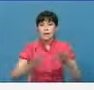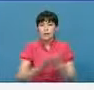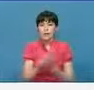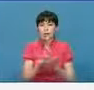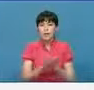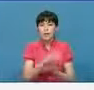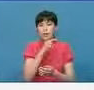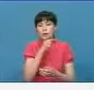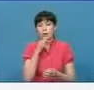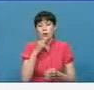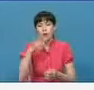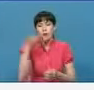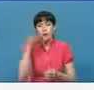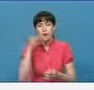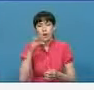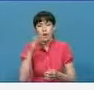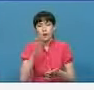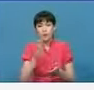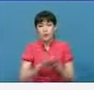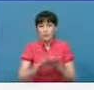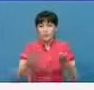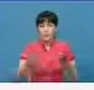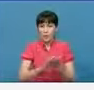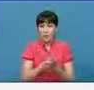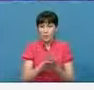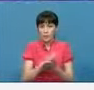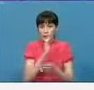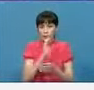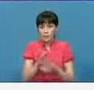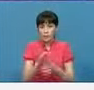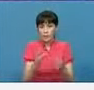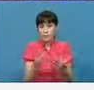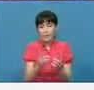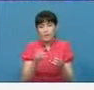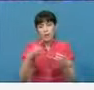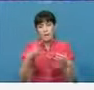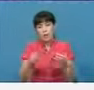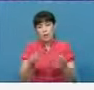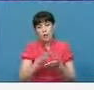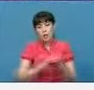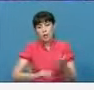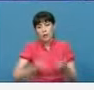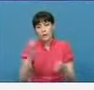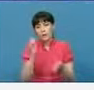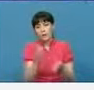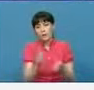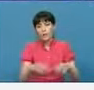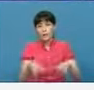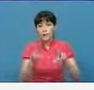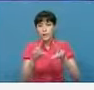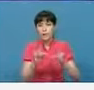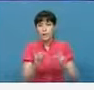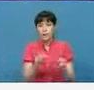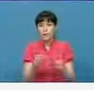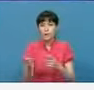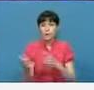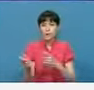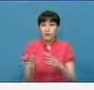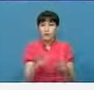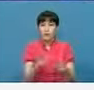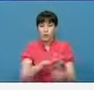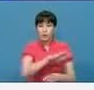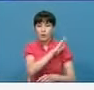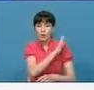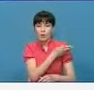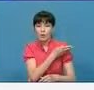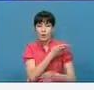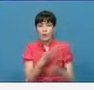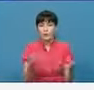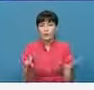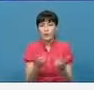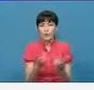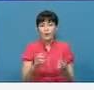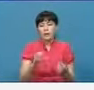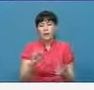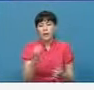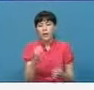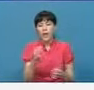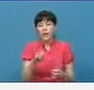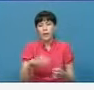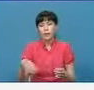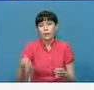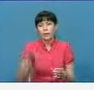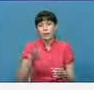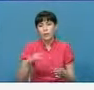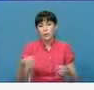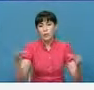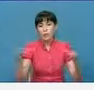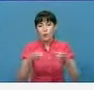орыс, ағылшын тілдерінде де газет шығару керек десе, бірі журналист маманын дайындауды мықтап қолға алу қажет дейді. Ал Айқын республикалық қоғамдық